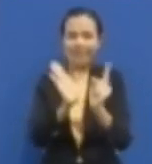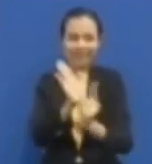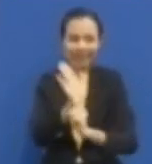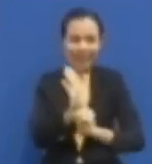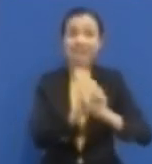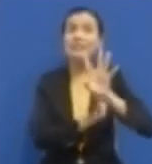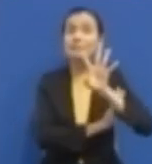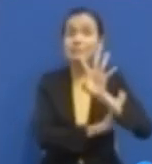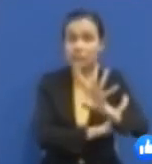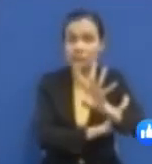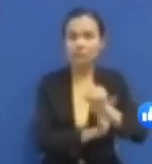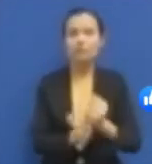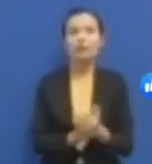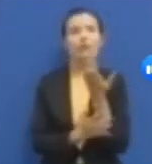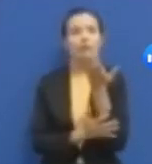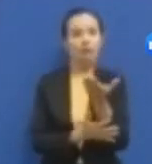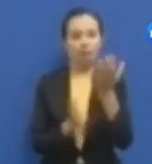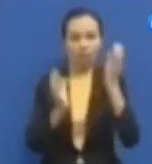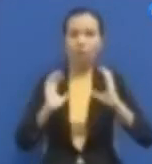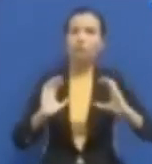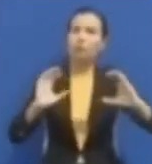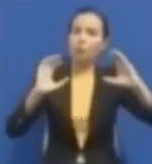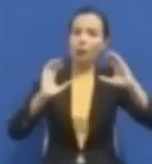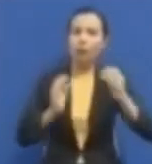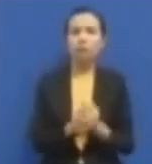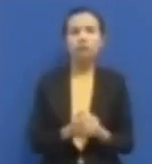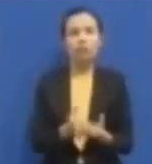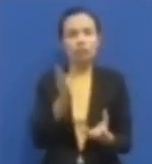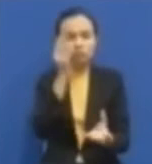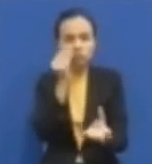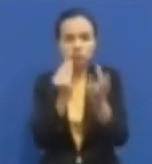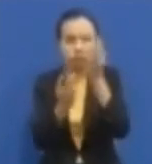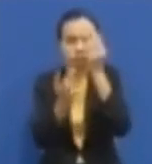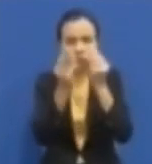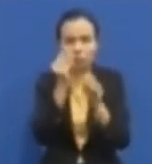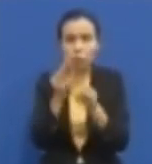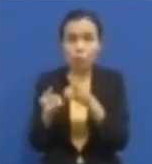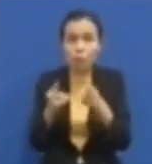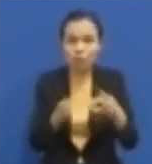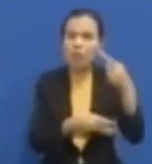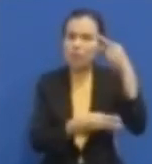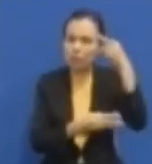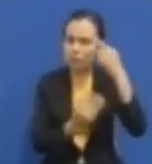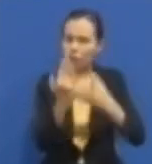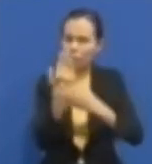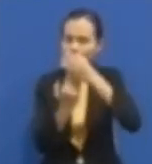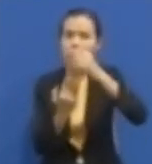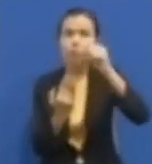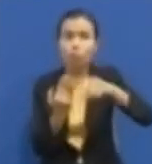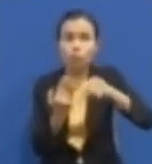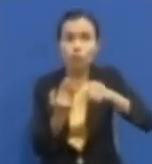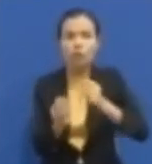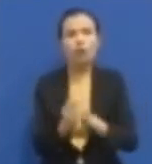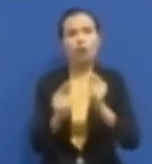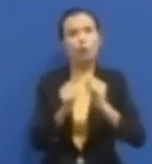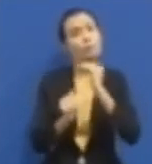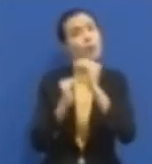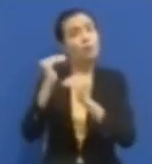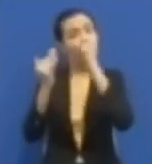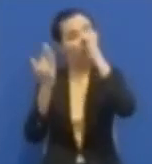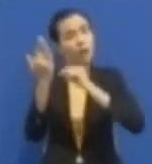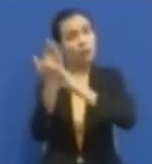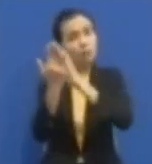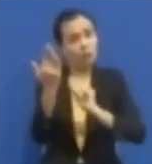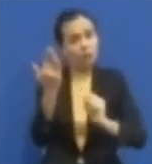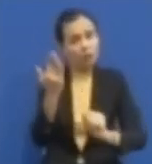เพราะฉะนั้นก็ขอให้รัฐบาลได้กรุณามารับฟังความคิดเห็นของสภาในเรื่องของการปฏิรูปประเทศเ